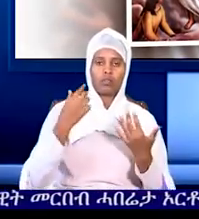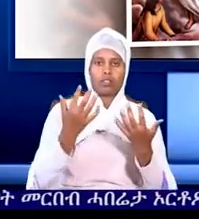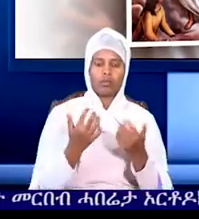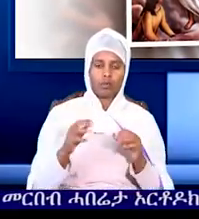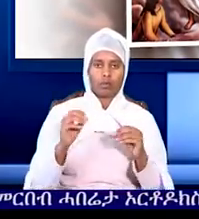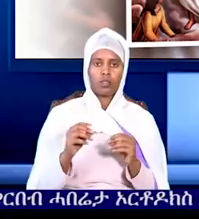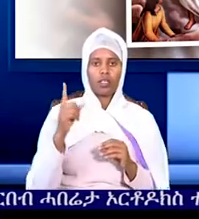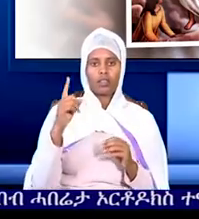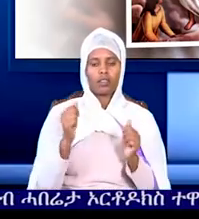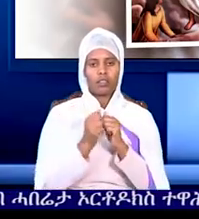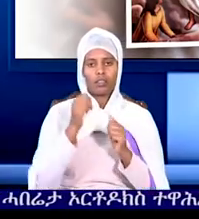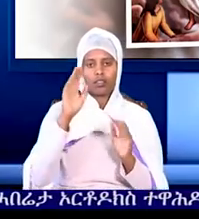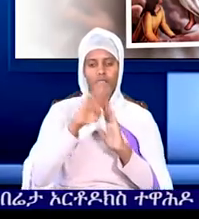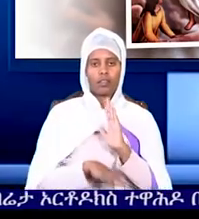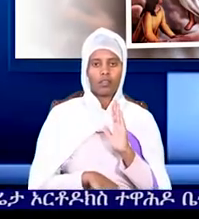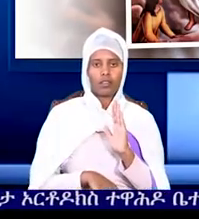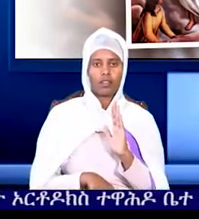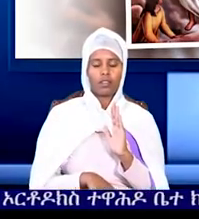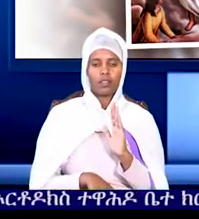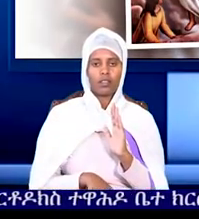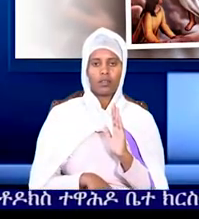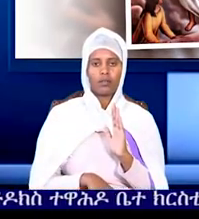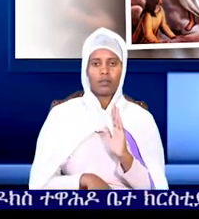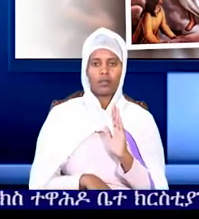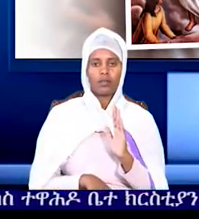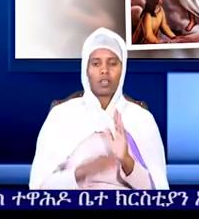ኣስሚርልካ ኣሎ። ሓንቲ ግን ተሪፋትካ